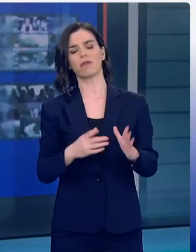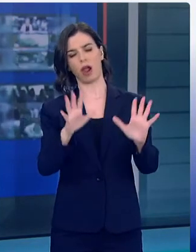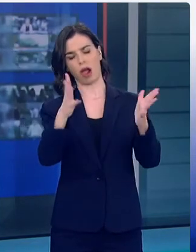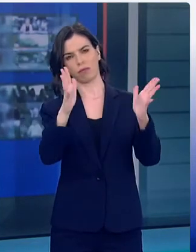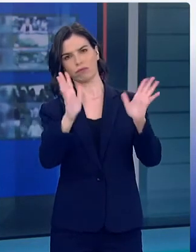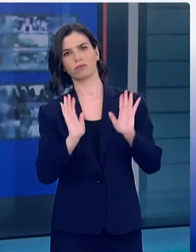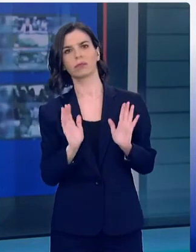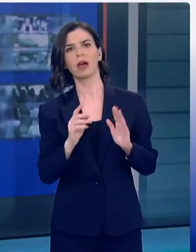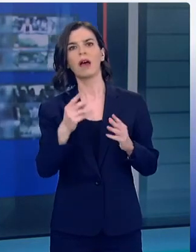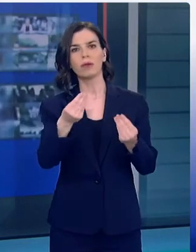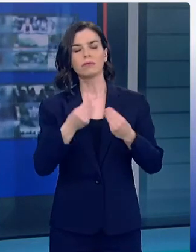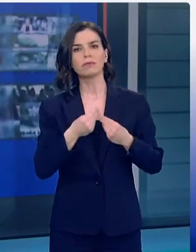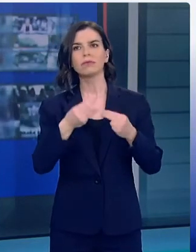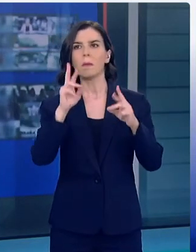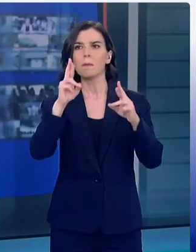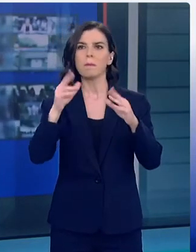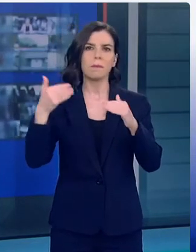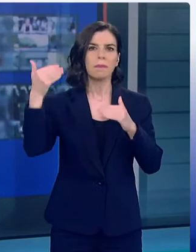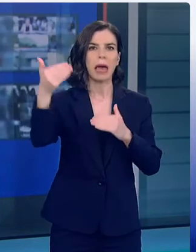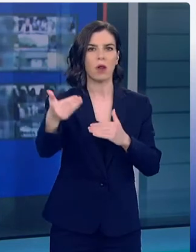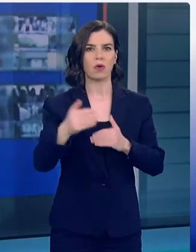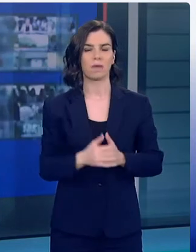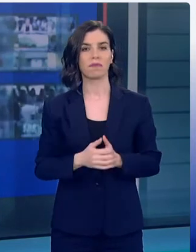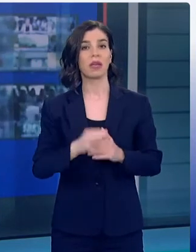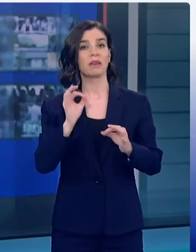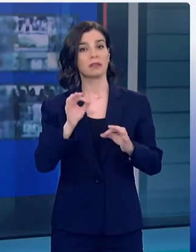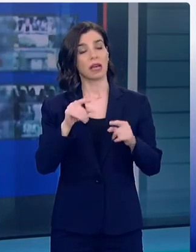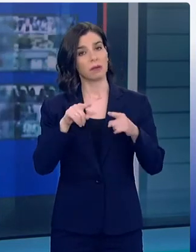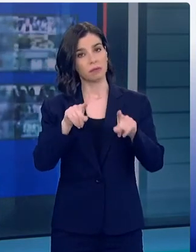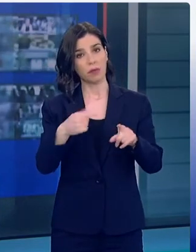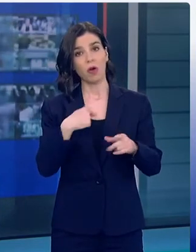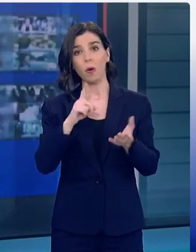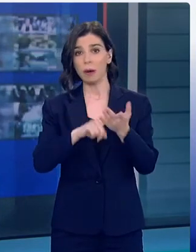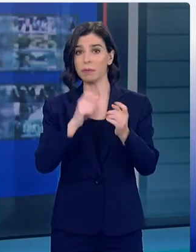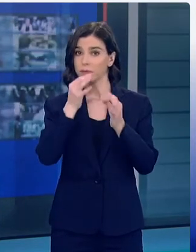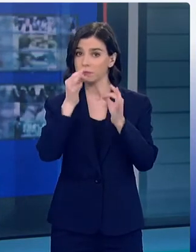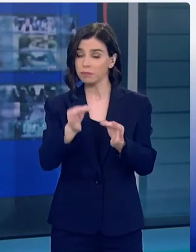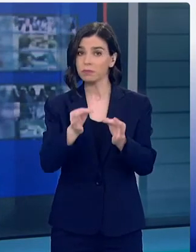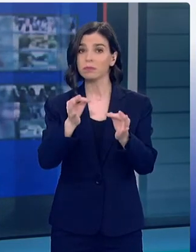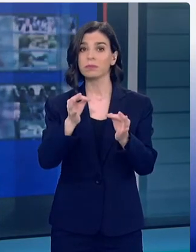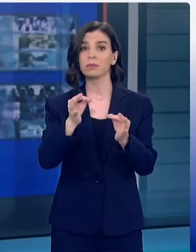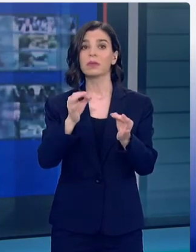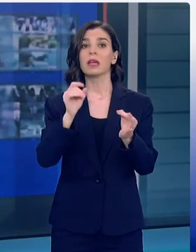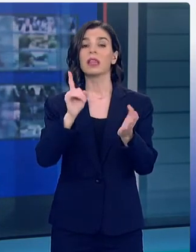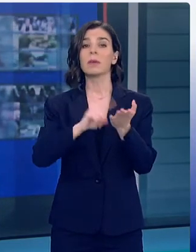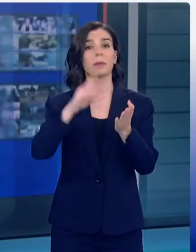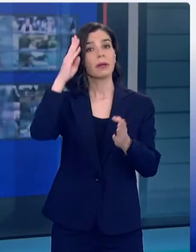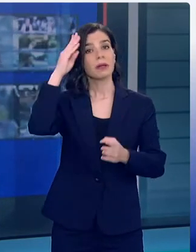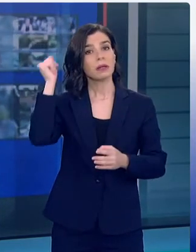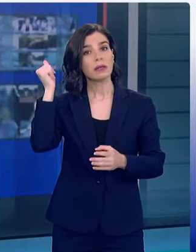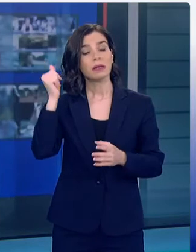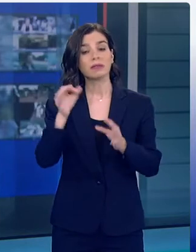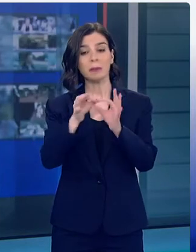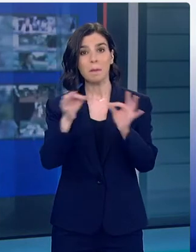μέλλον με ακόμη μεγαλύτερη αισιοδοξία. Βεβαίως την ίδια στιγμή είμαι υποχρεωμένος να υπενθυμίσω πως δεν πρέπει να ξεχνάμε ότι